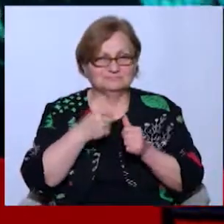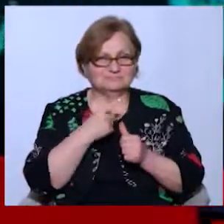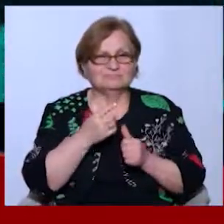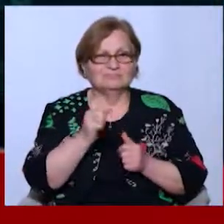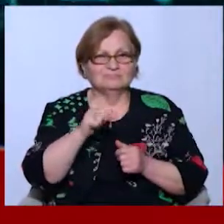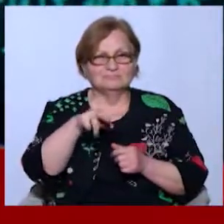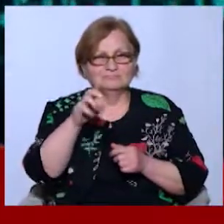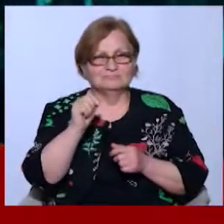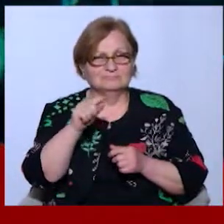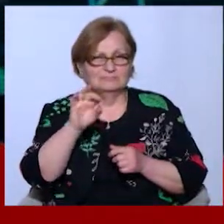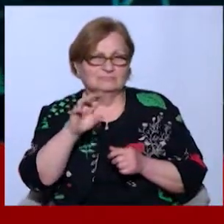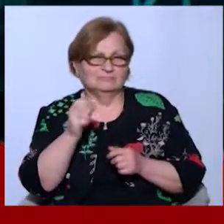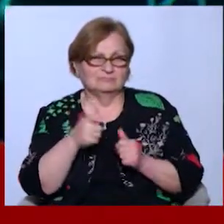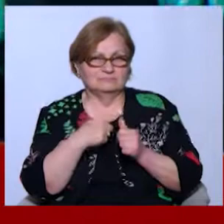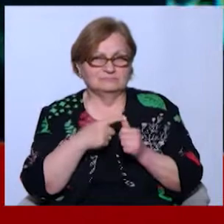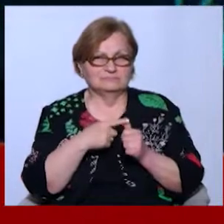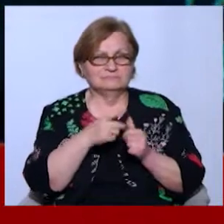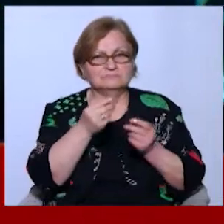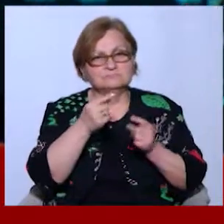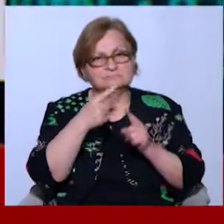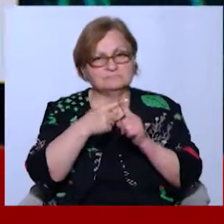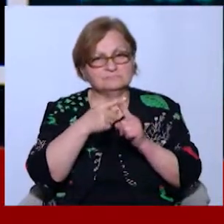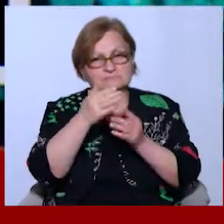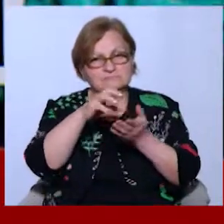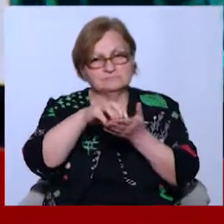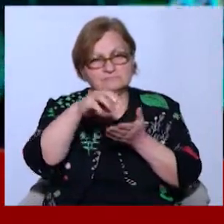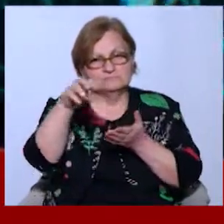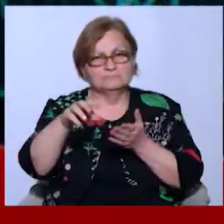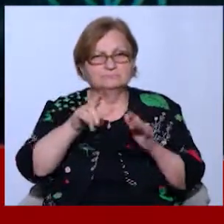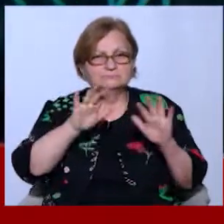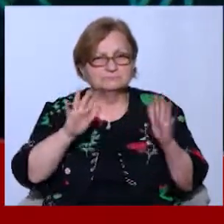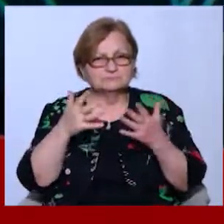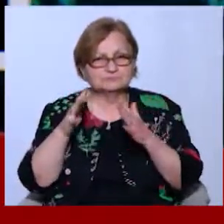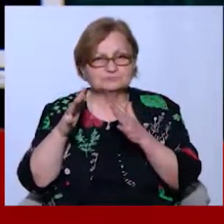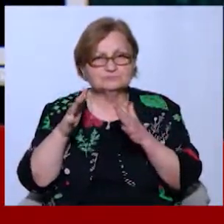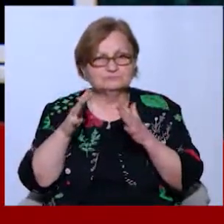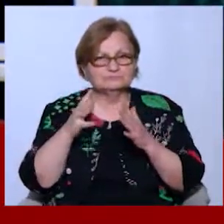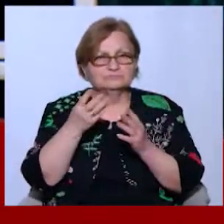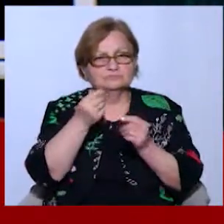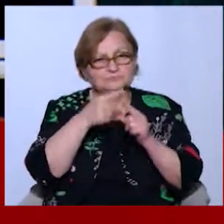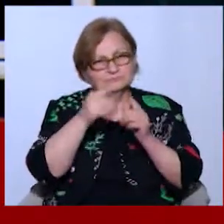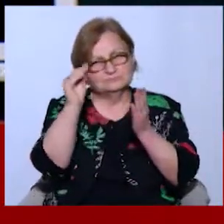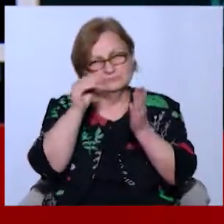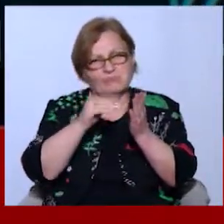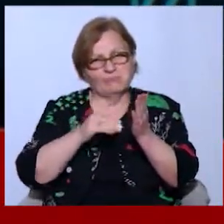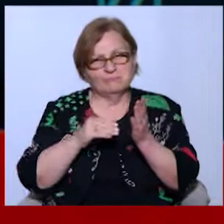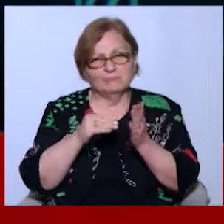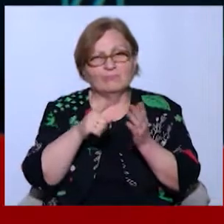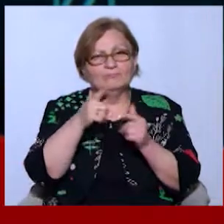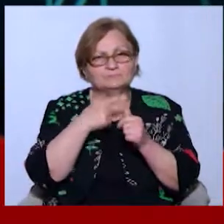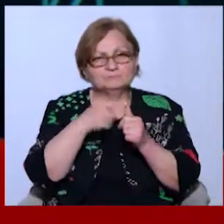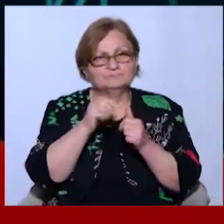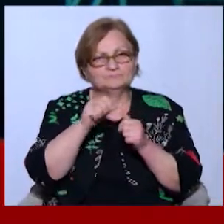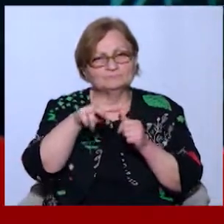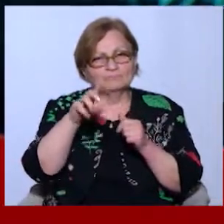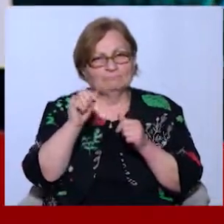ალბათობა. ალბათობა არის მათემატიკის ნაწილი, რომელიც შეისწავლის შემთხვევით მოვლენებს და მათ მათემატიკურად აღწერა. ამის შესახებ არის ალბათობა.